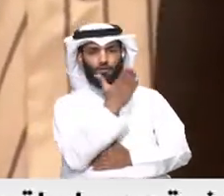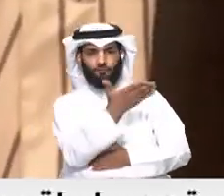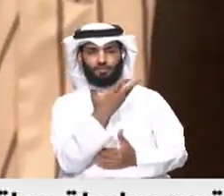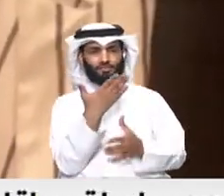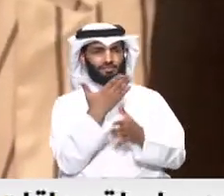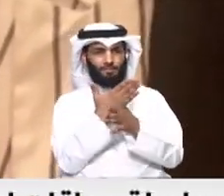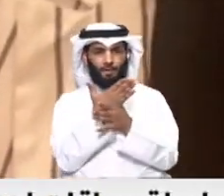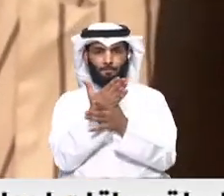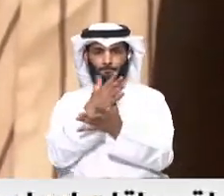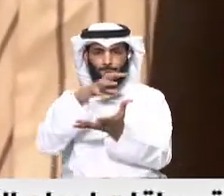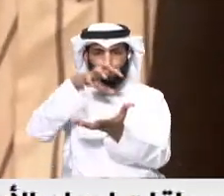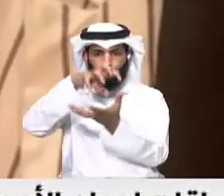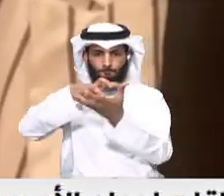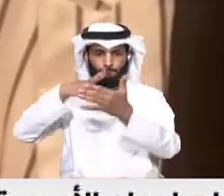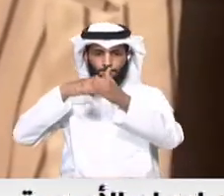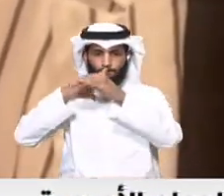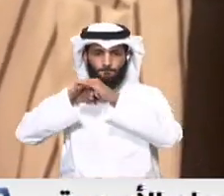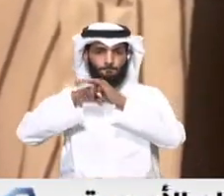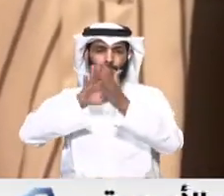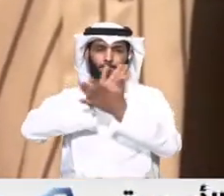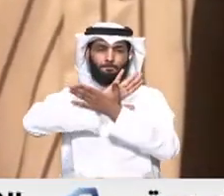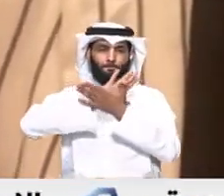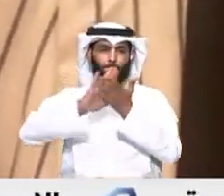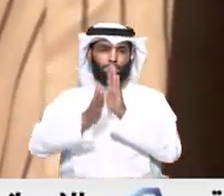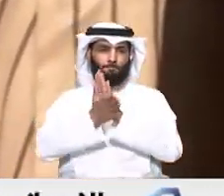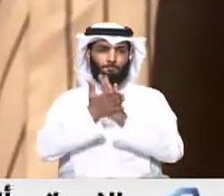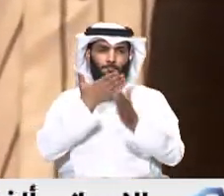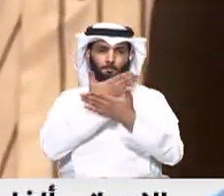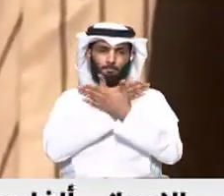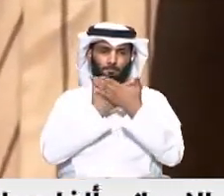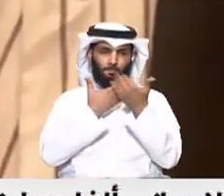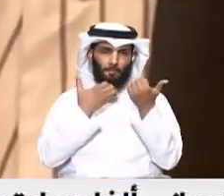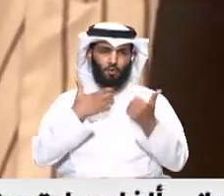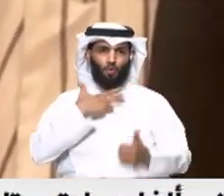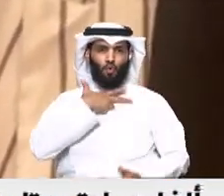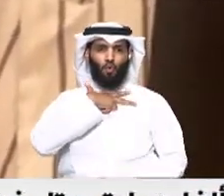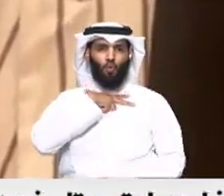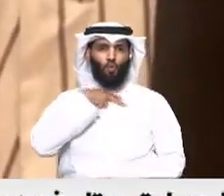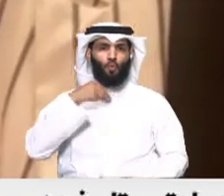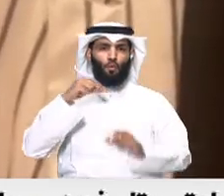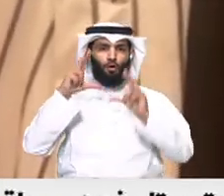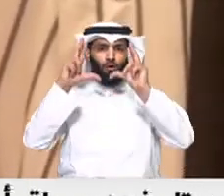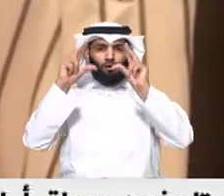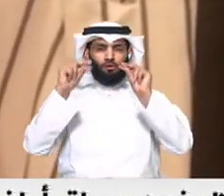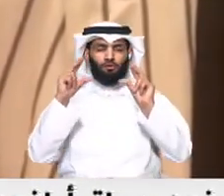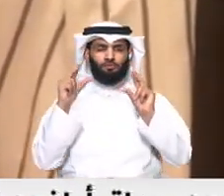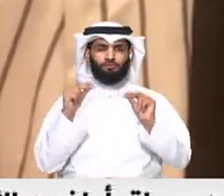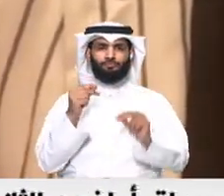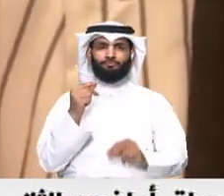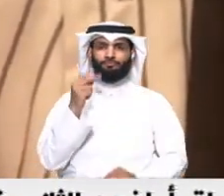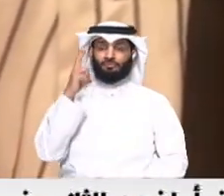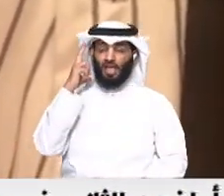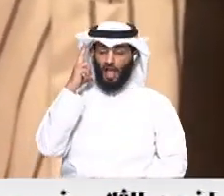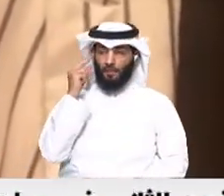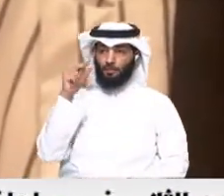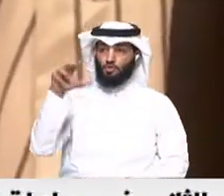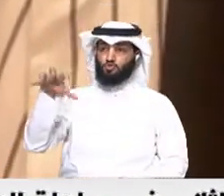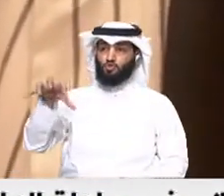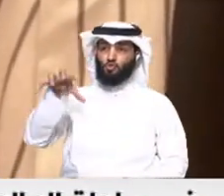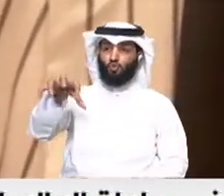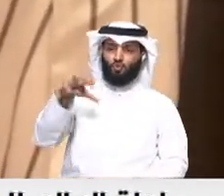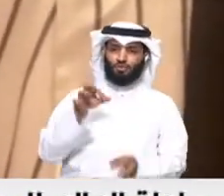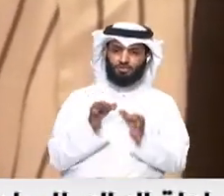إليه. وهذا ما دعا الحكومة اللبنانية وعلى لسان عدة وزراء أن تطالب الدول الصديقة